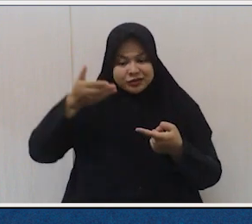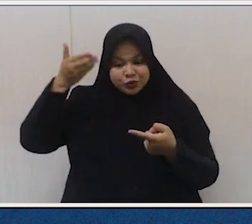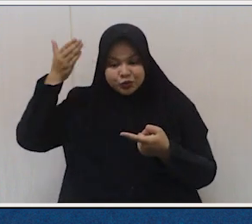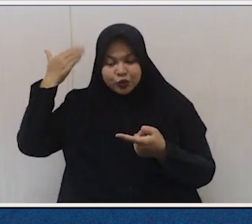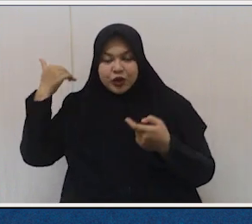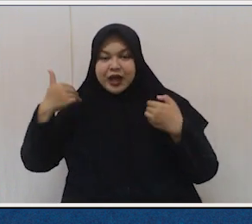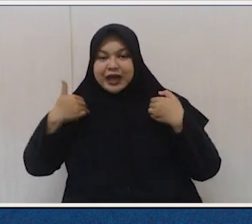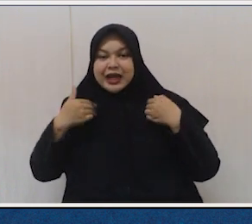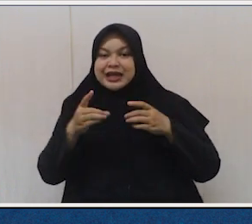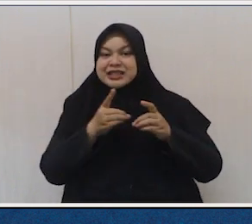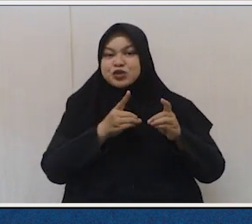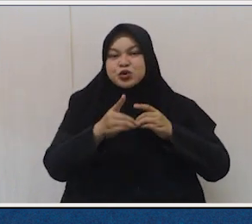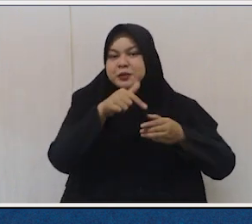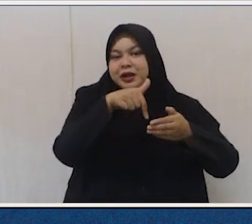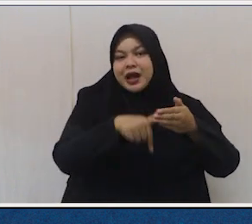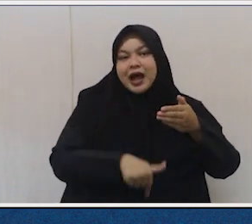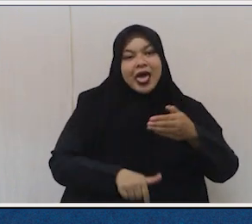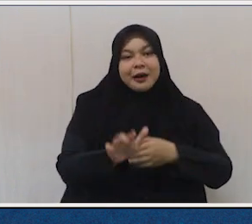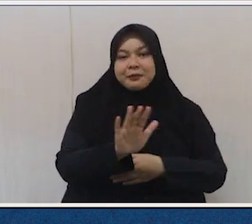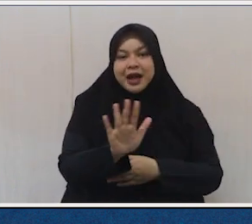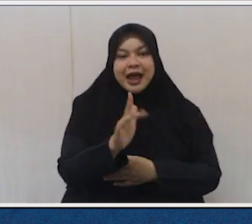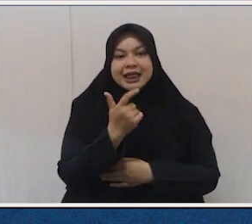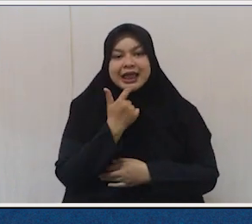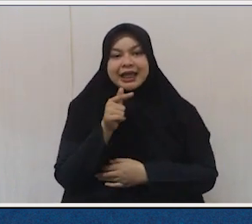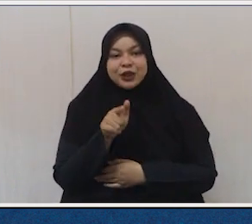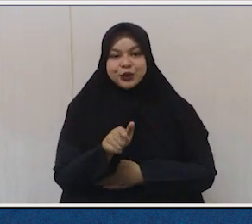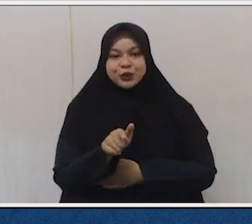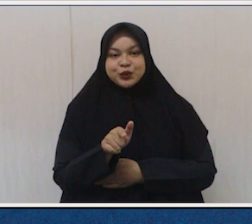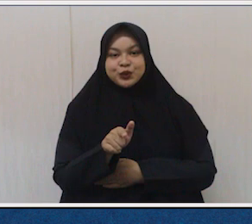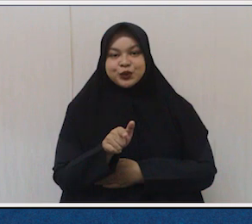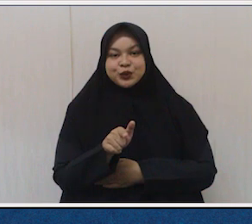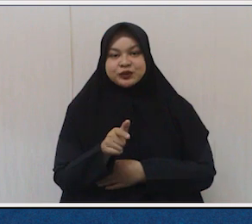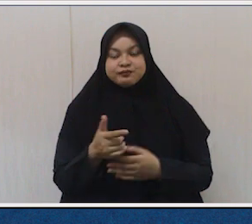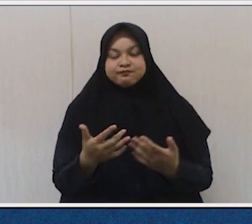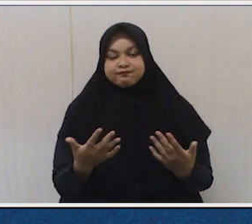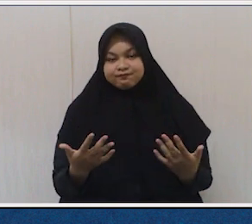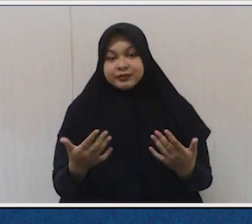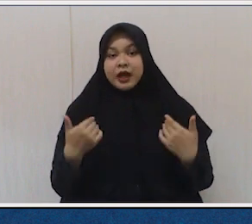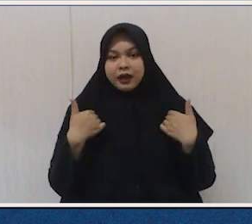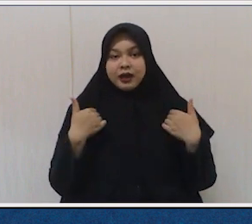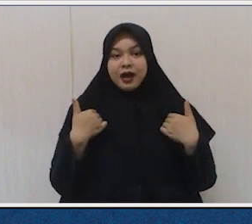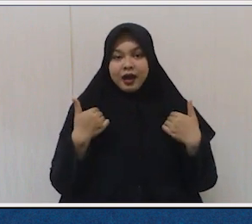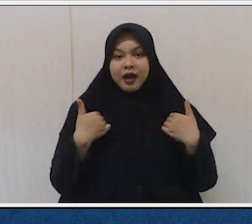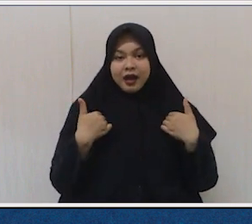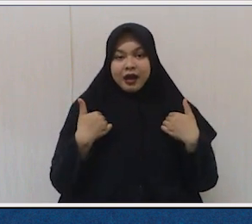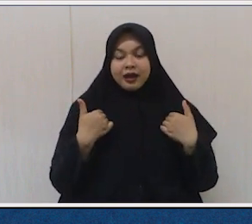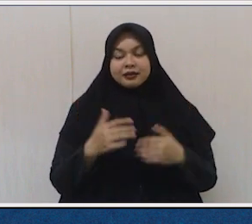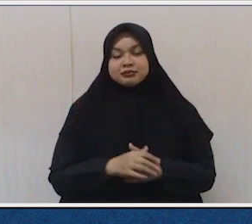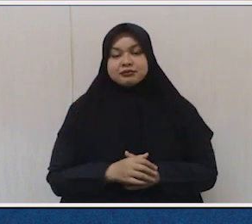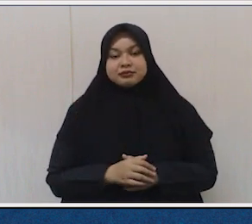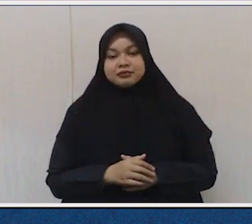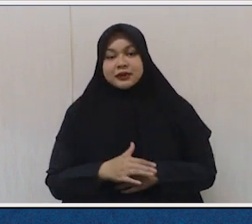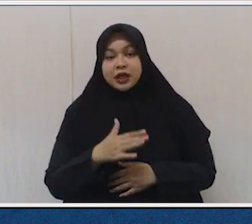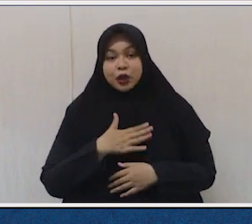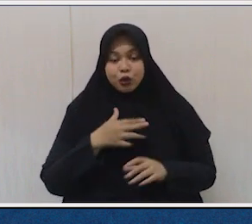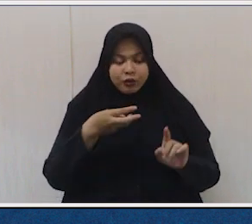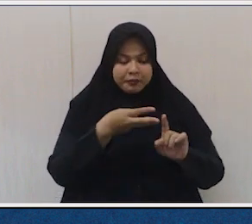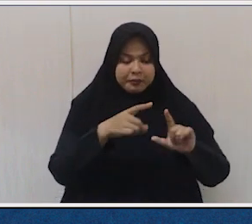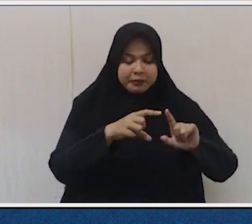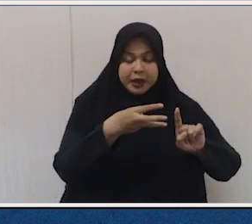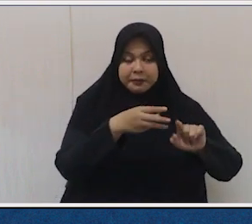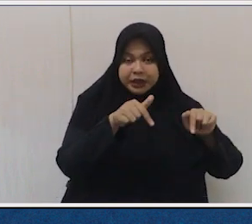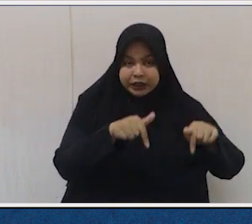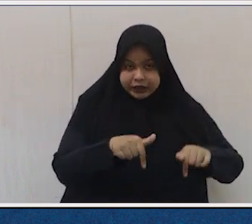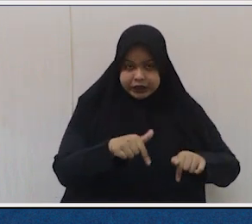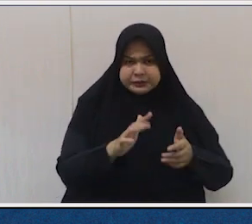ada diskusi yang cukup mendalam enggak ya terkait dengan hal itu dulu ada Mas bahkan saya ingat kalau bab ini tuh kita